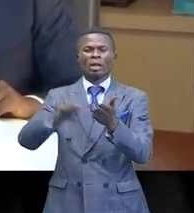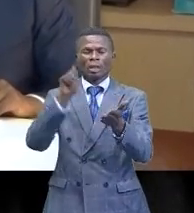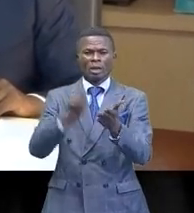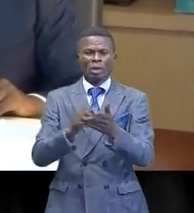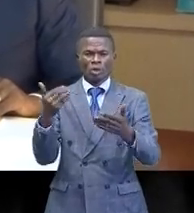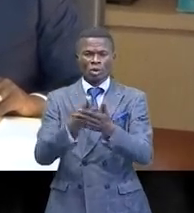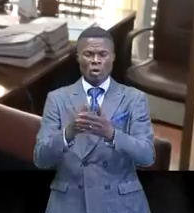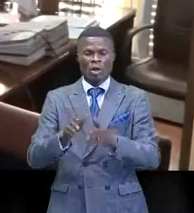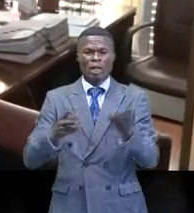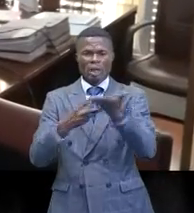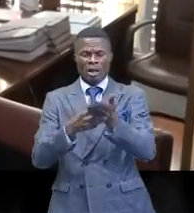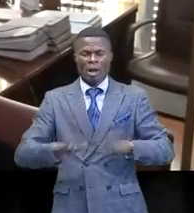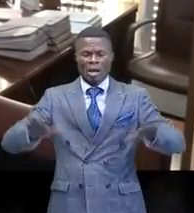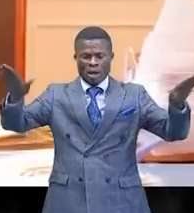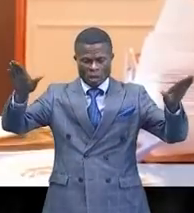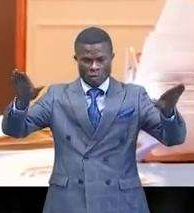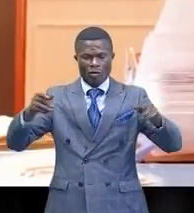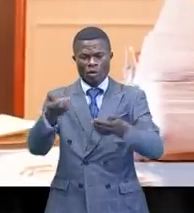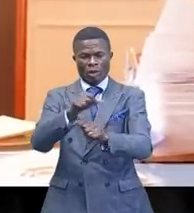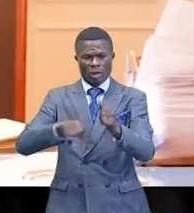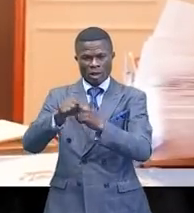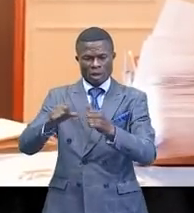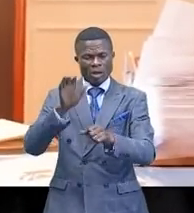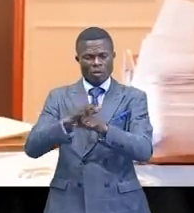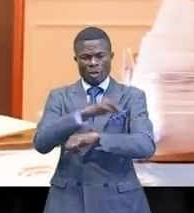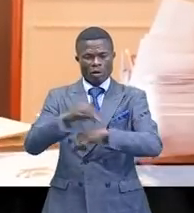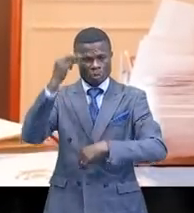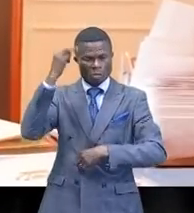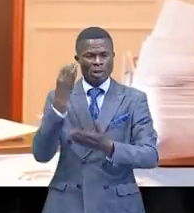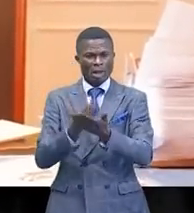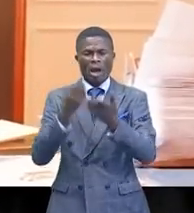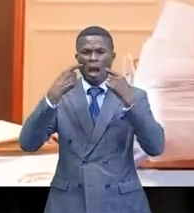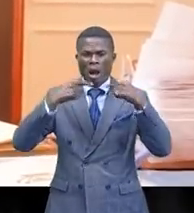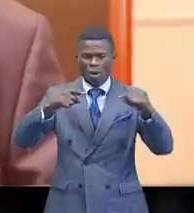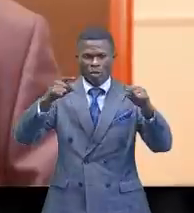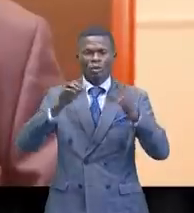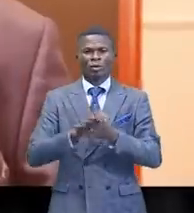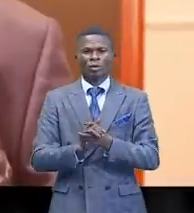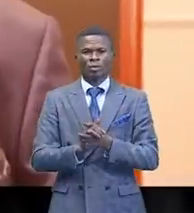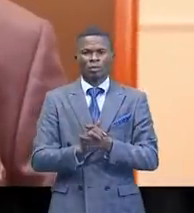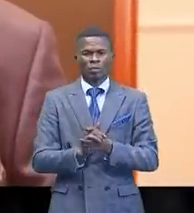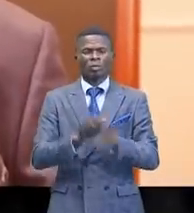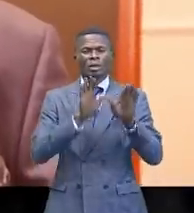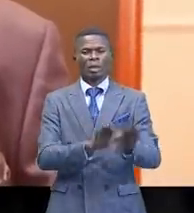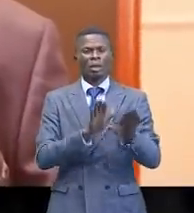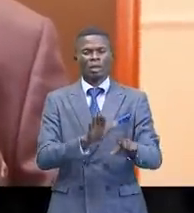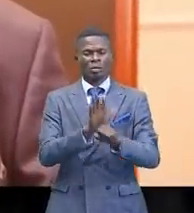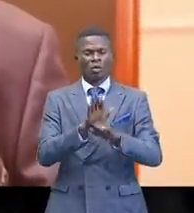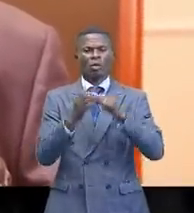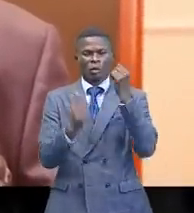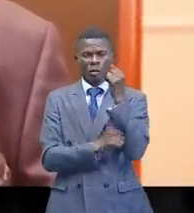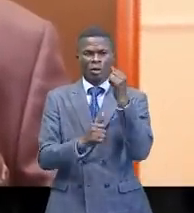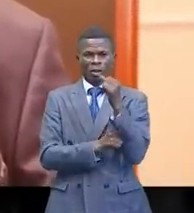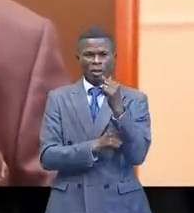tarification d'avions des vols domestiques publiée par le ministère de l'Économie. La forte attente de l'opinion